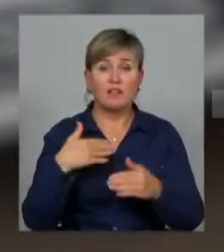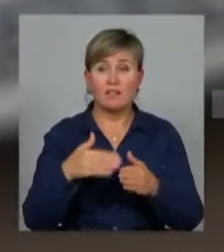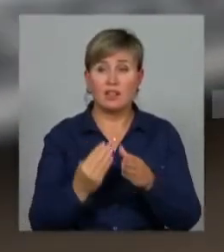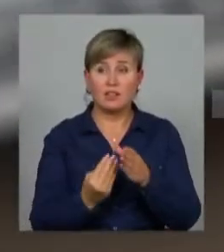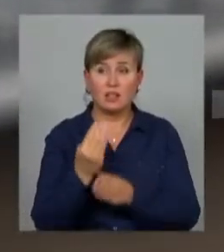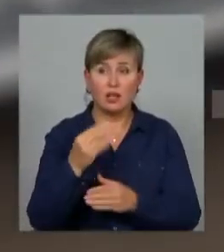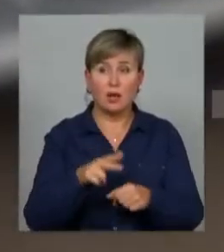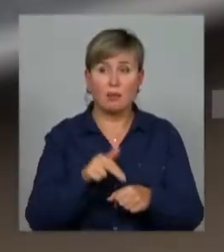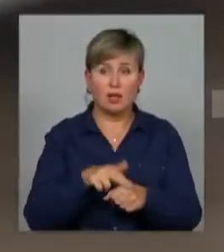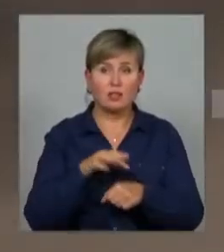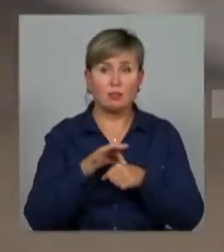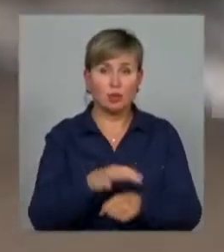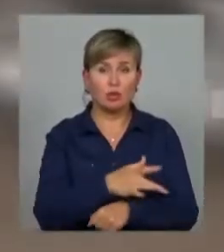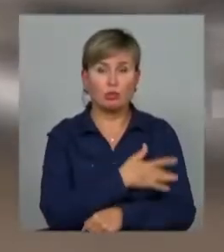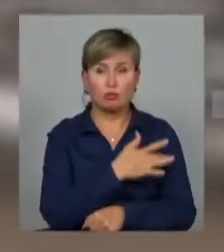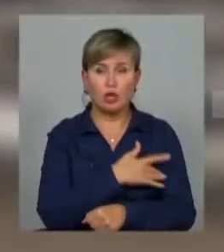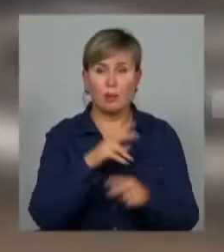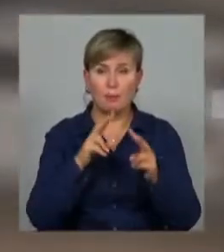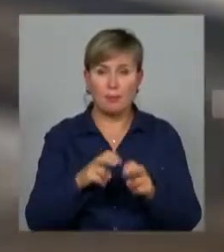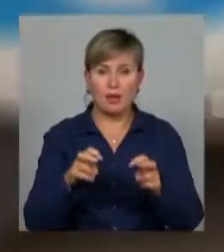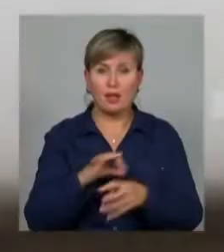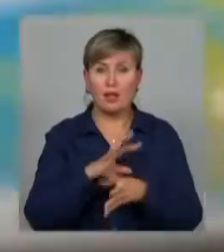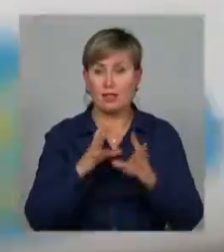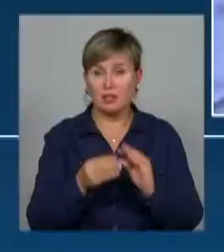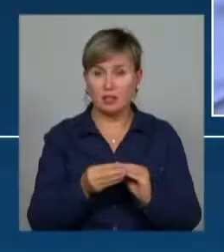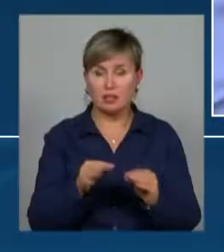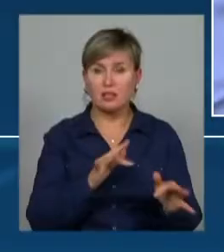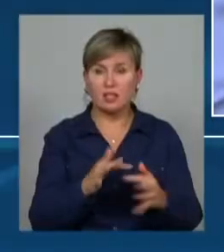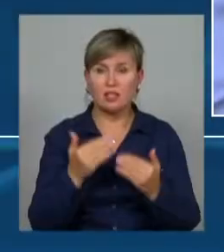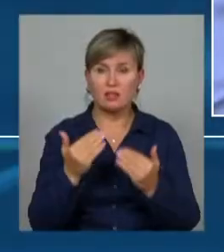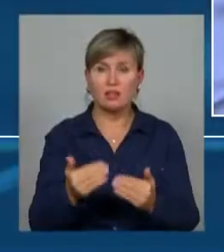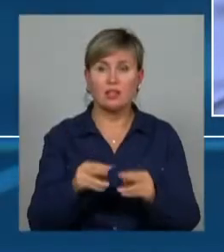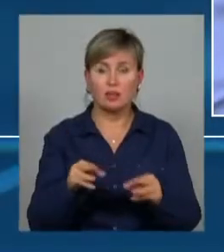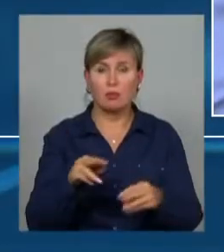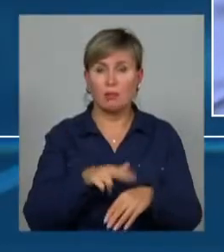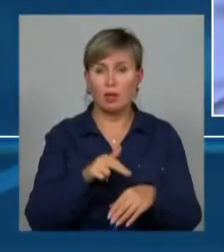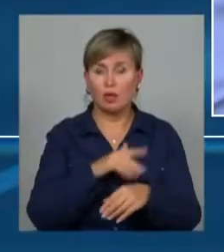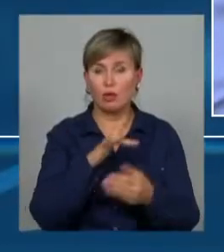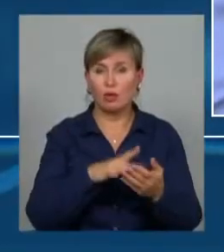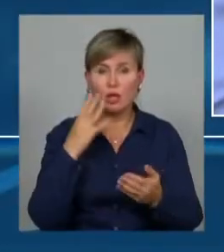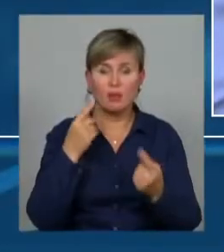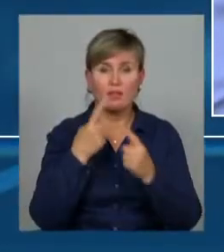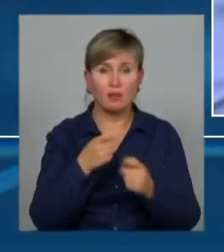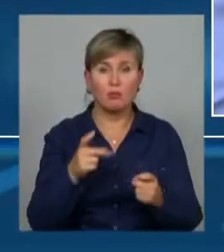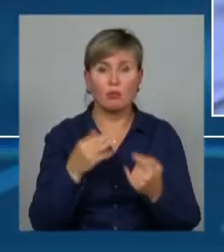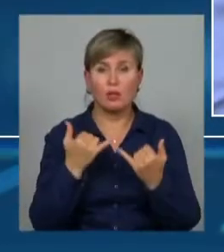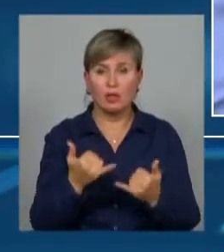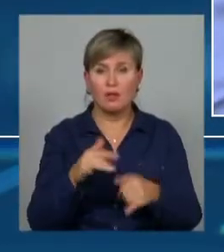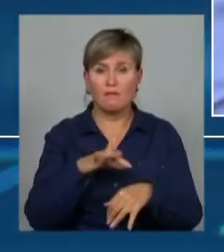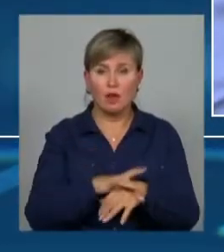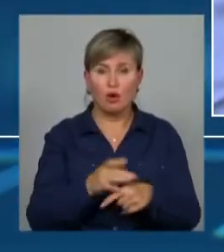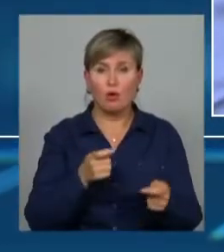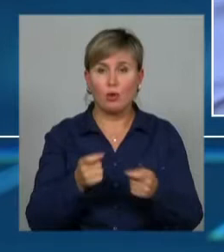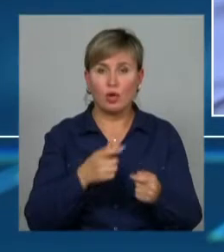соцсетях, полиции провели служебную проверку и дали оценку действиям полицейских. Департамент полиции города Алматы информирует, что по данному факту